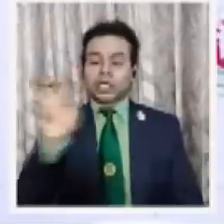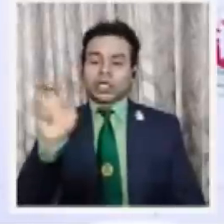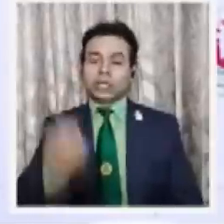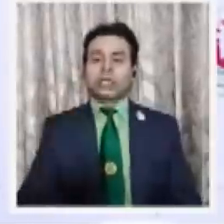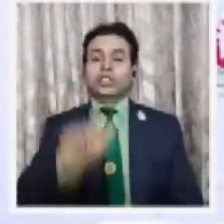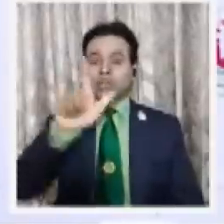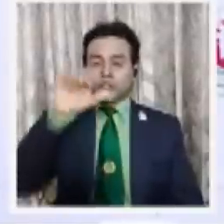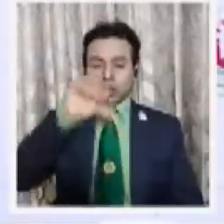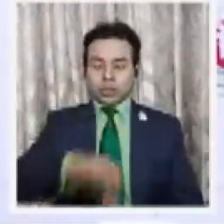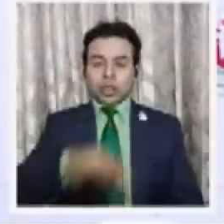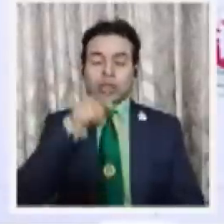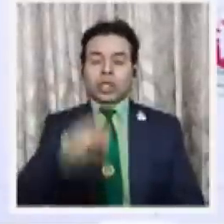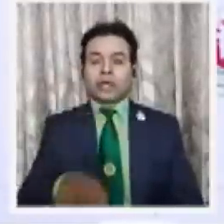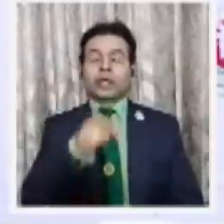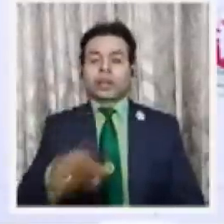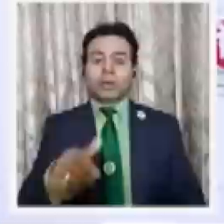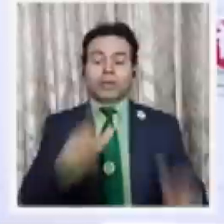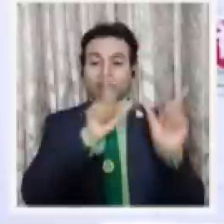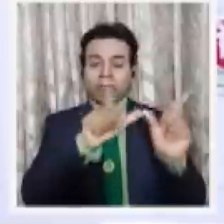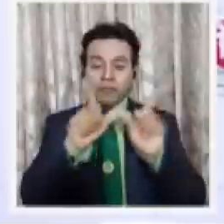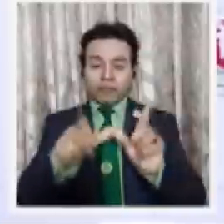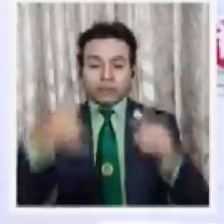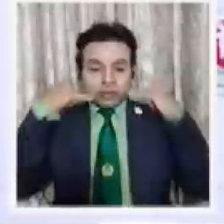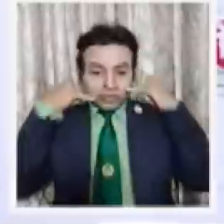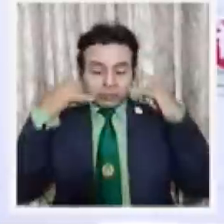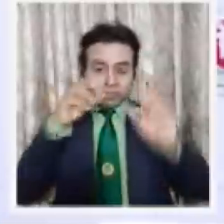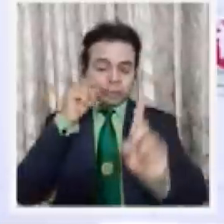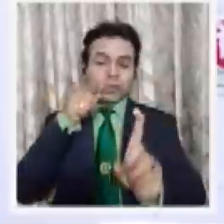99,698টি এবং এ পর্যন্ত ফোন গ্রহণ করা হয়েছে